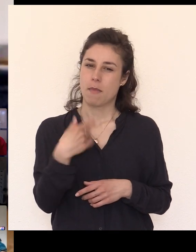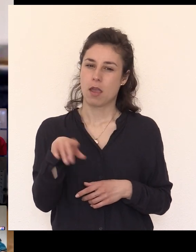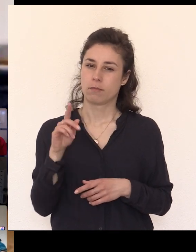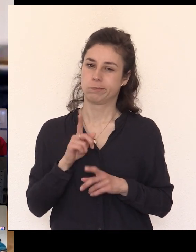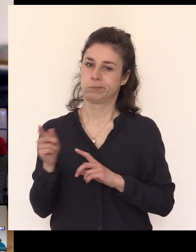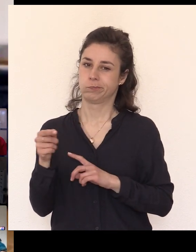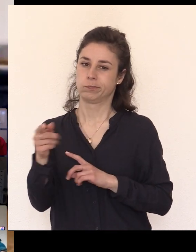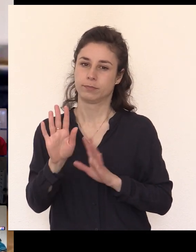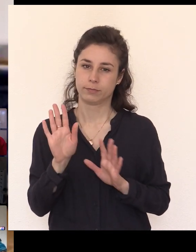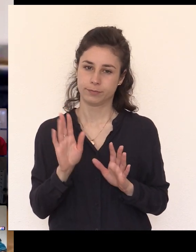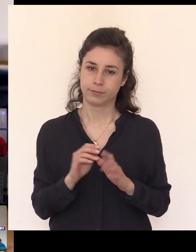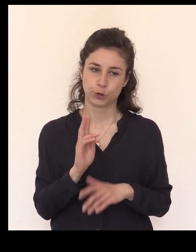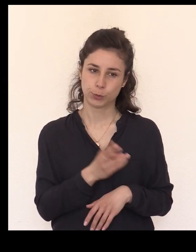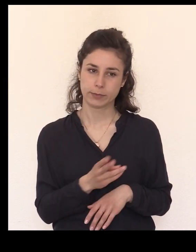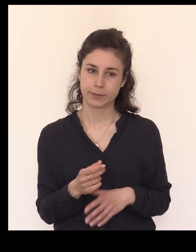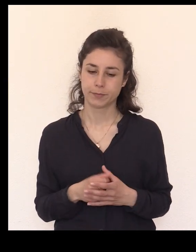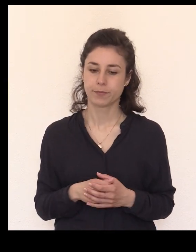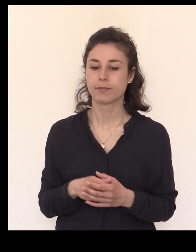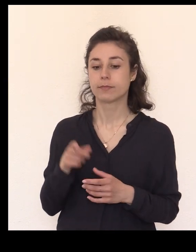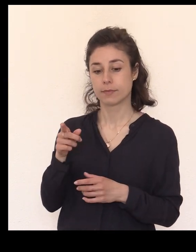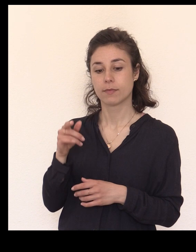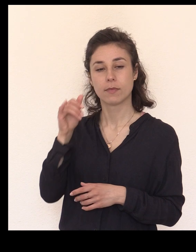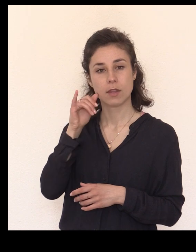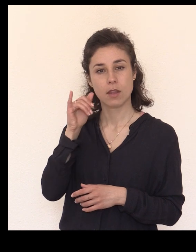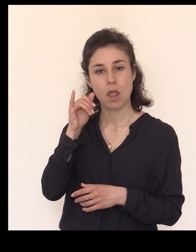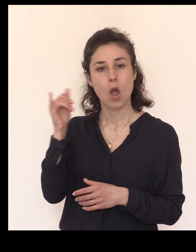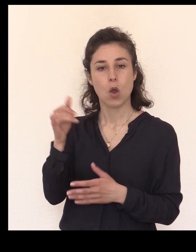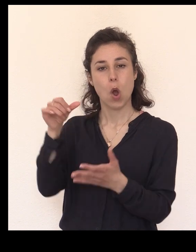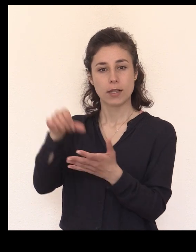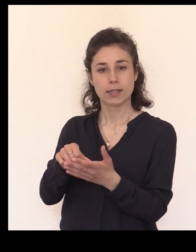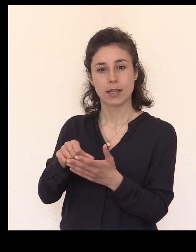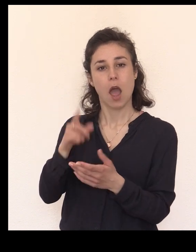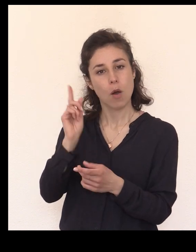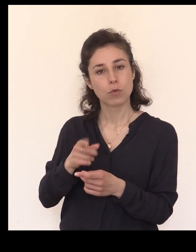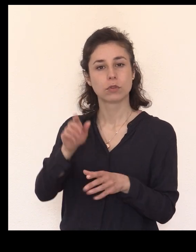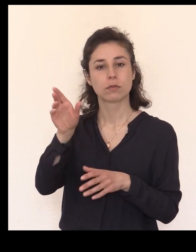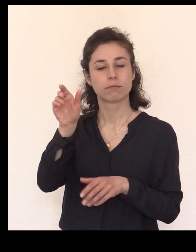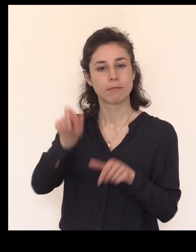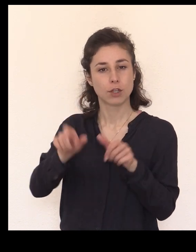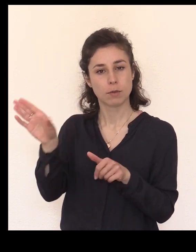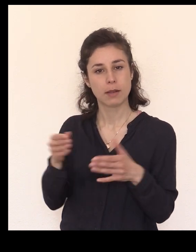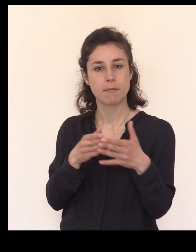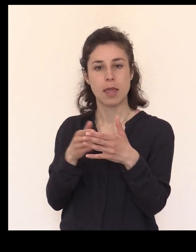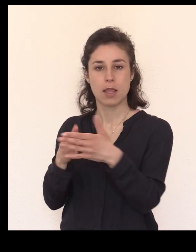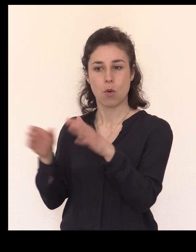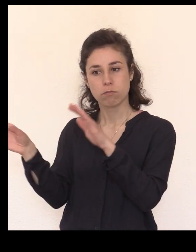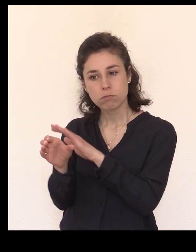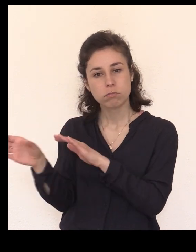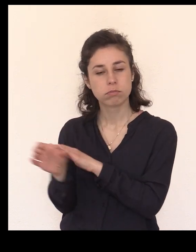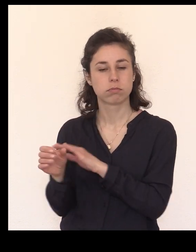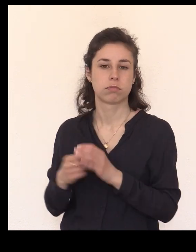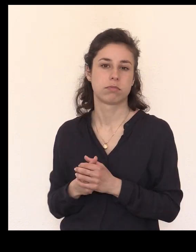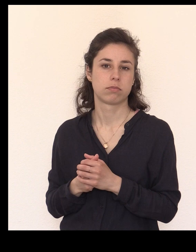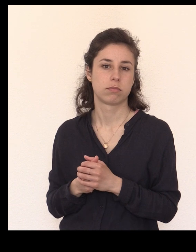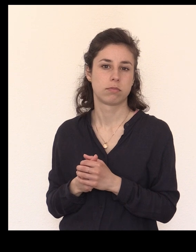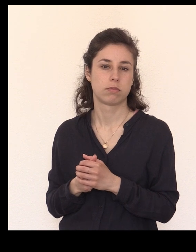dreiste Ausrede. In solchen Callcentern sollten Menschen mit einer Behinderung arbeiten. Wieso nicht auch